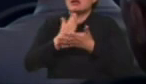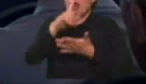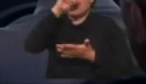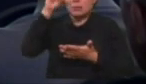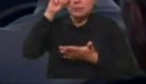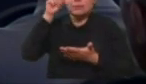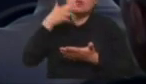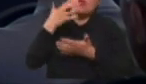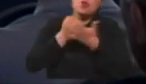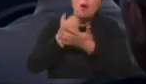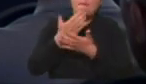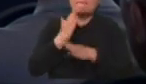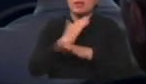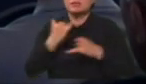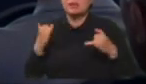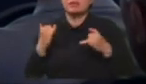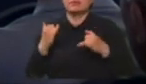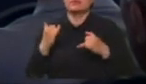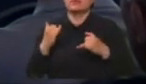Radzą sobie korzystając między innymi z